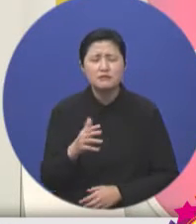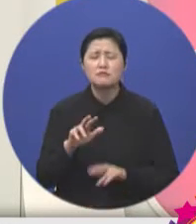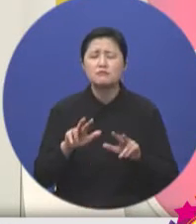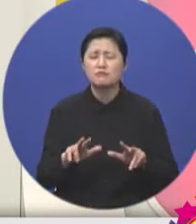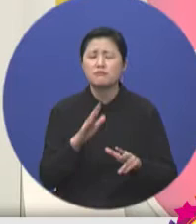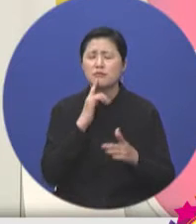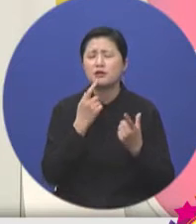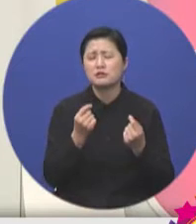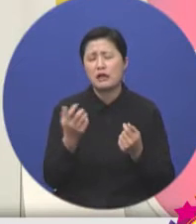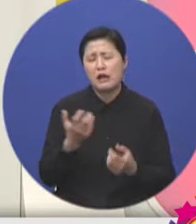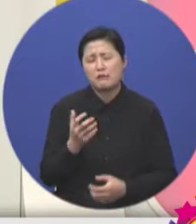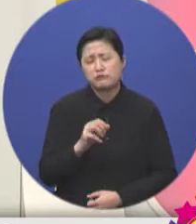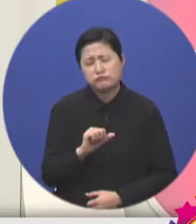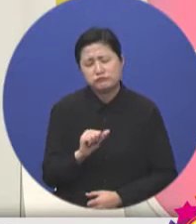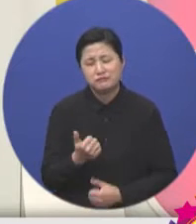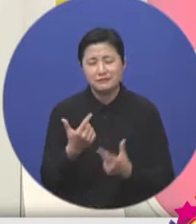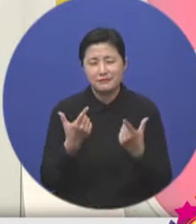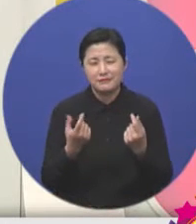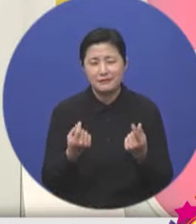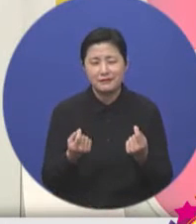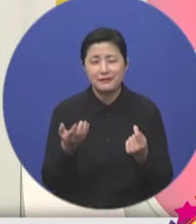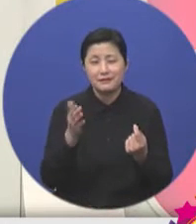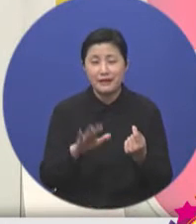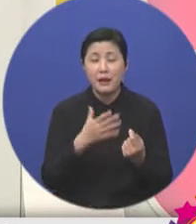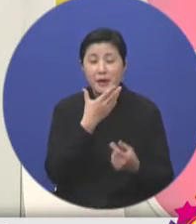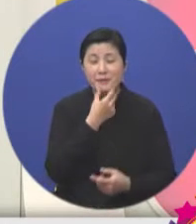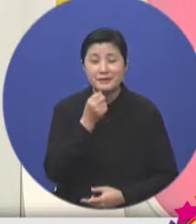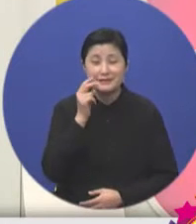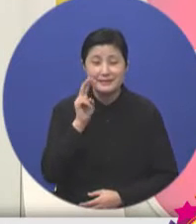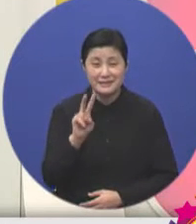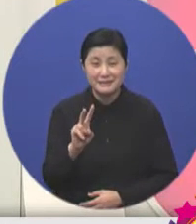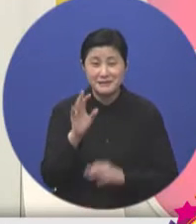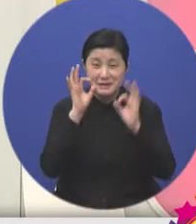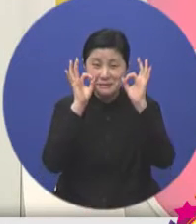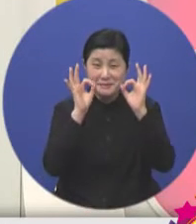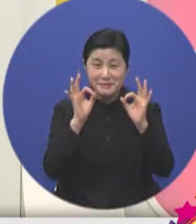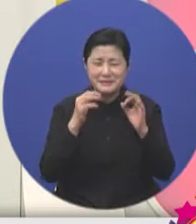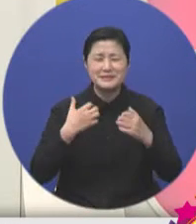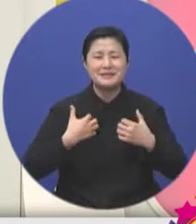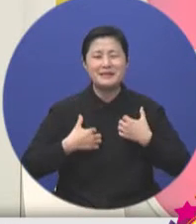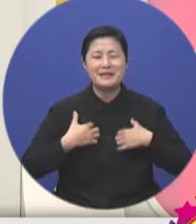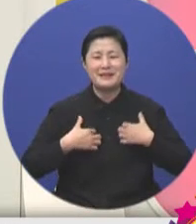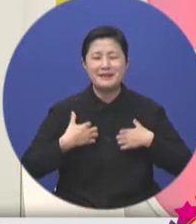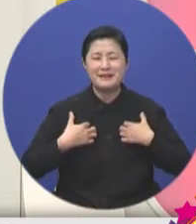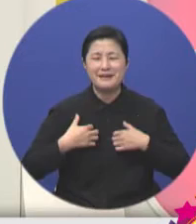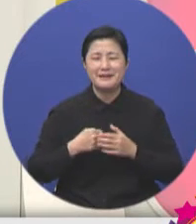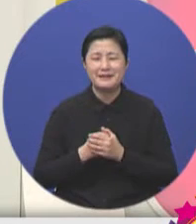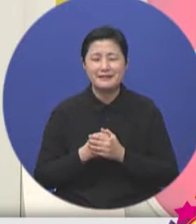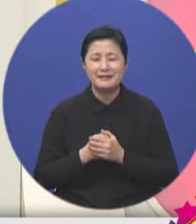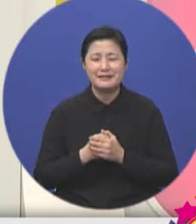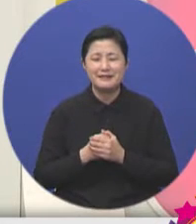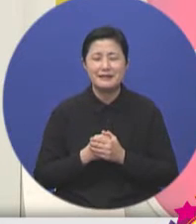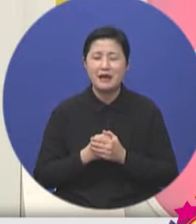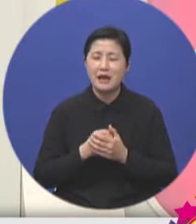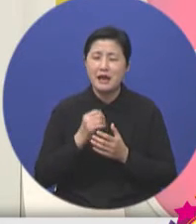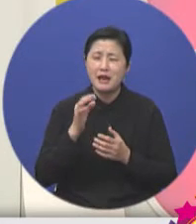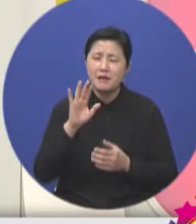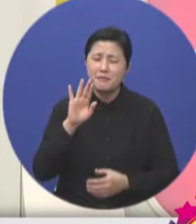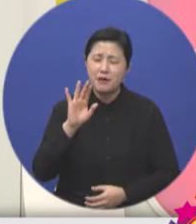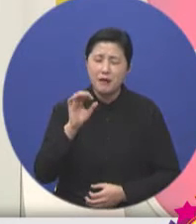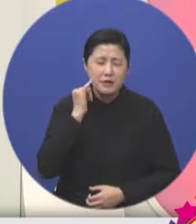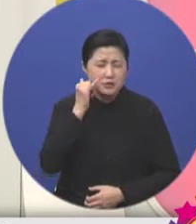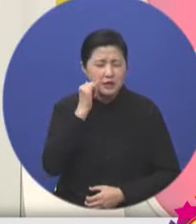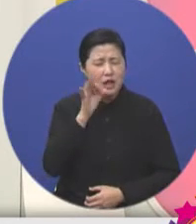아파 죽었는데. 아파 죽겠는데. 이 복지 텔레비 보는 재미를 그냥 했더니 열 번도 더